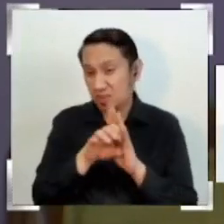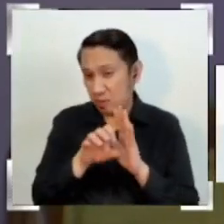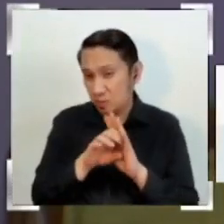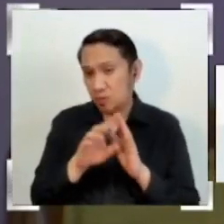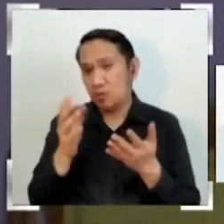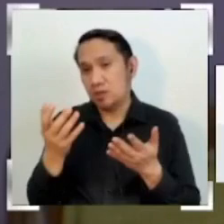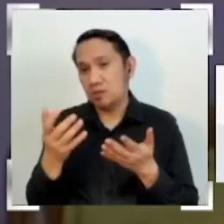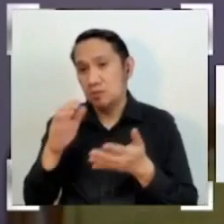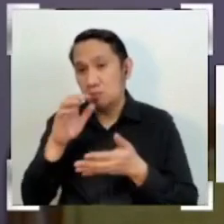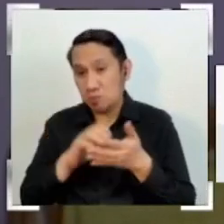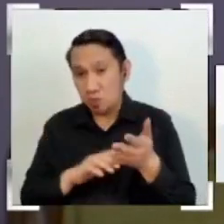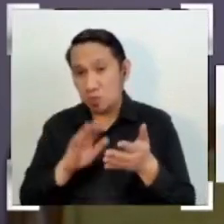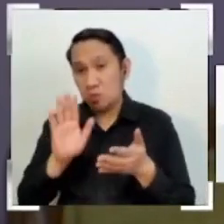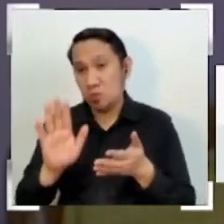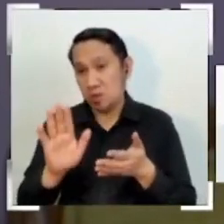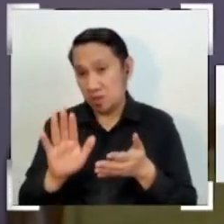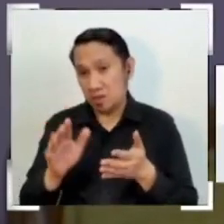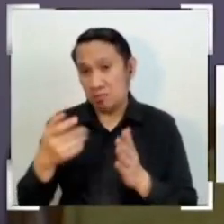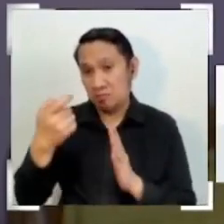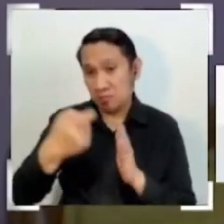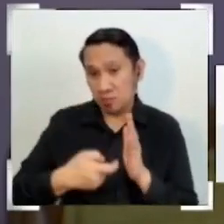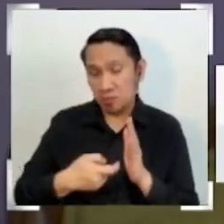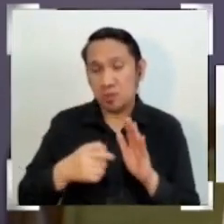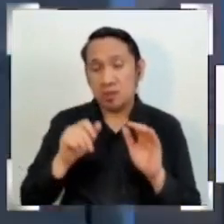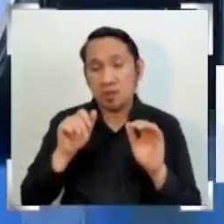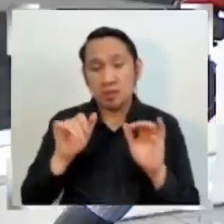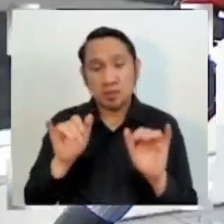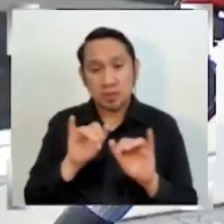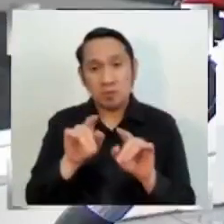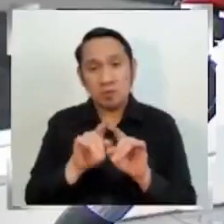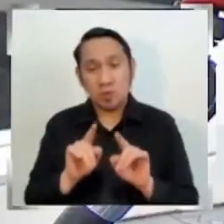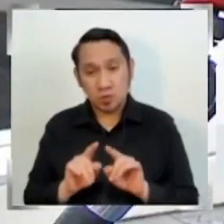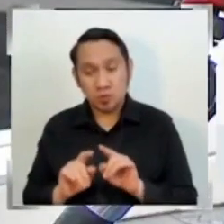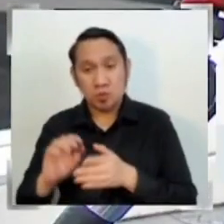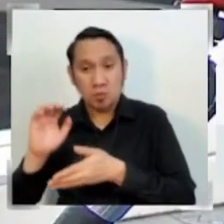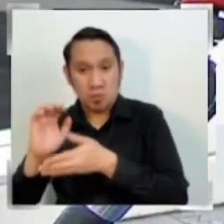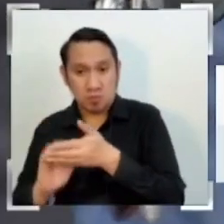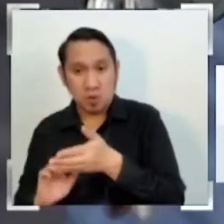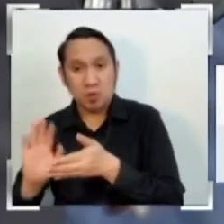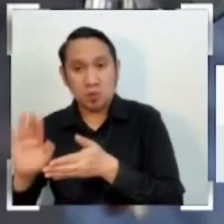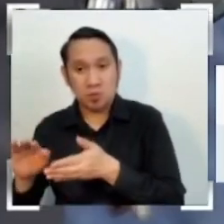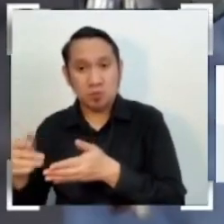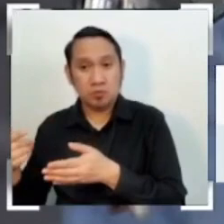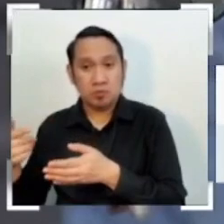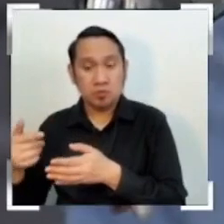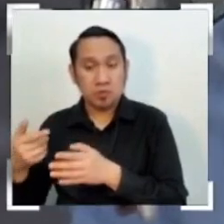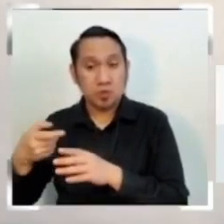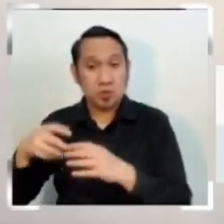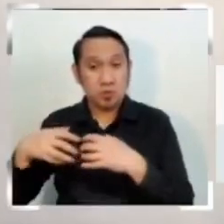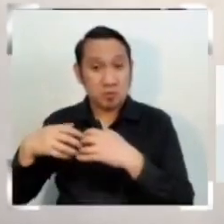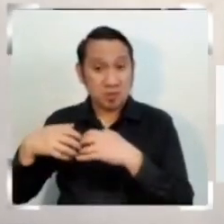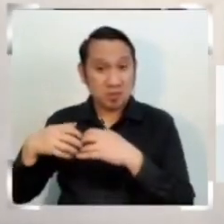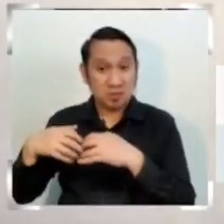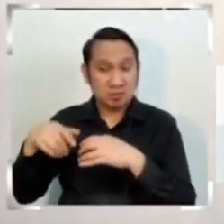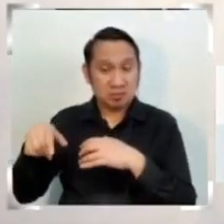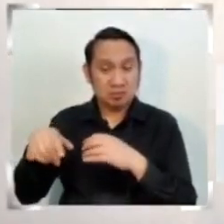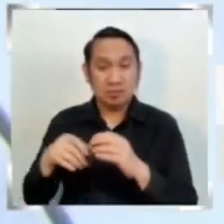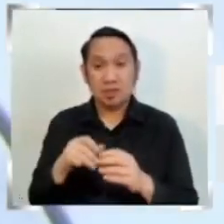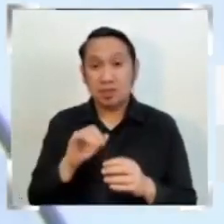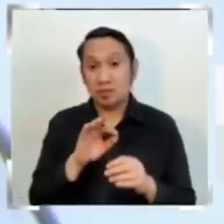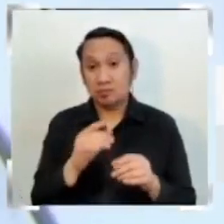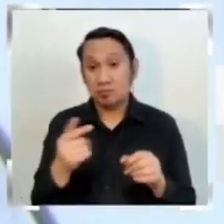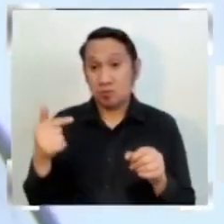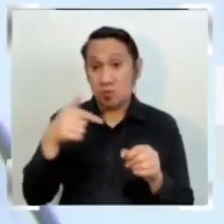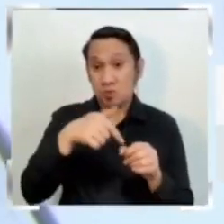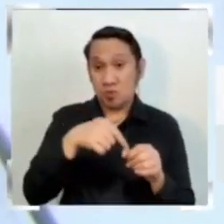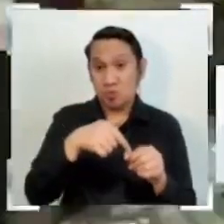price, nakatulong na sila sa pagbaba ng generation charge. Pero kung oil price hike ang pinag-uusapan, kasama sa